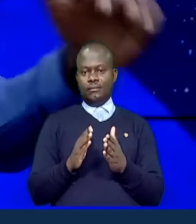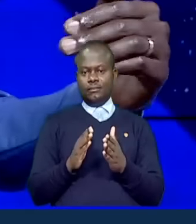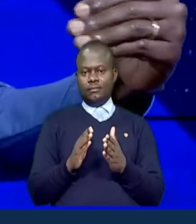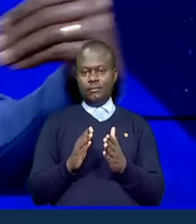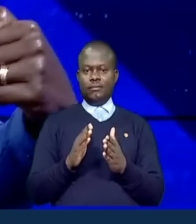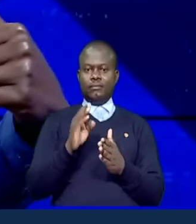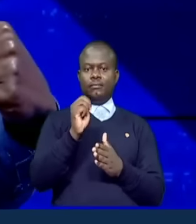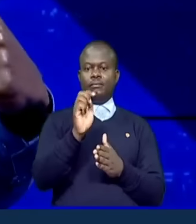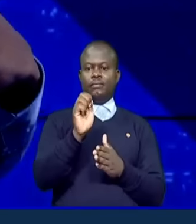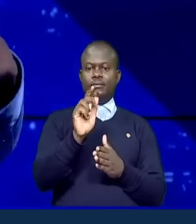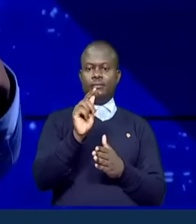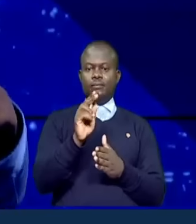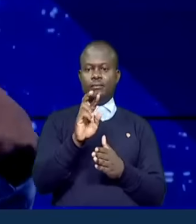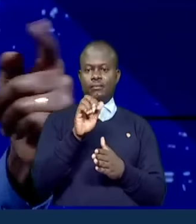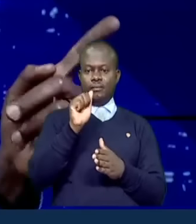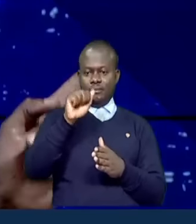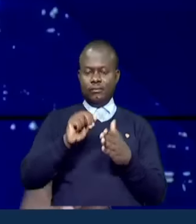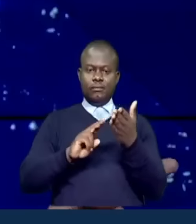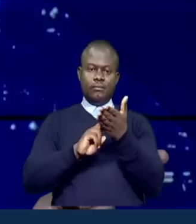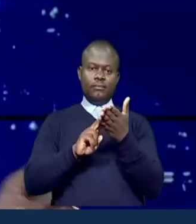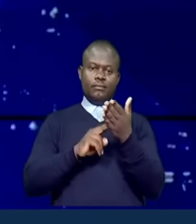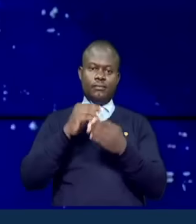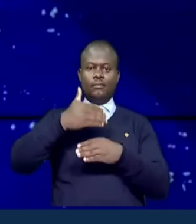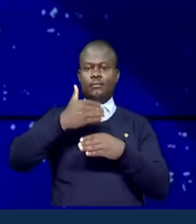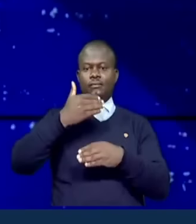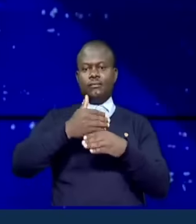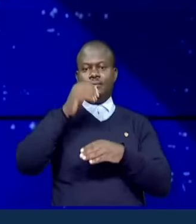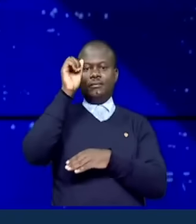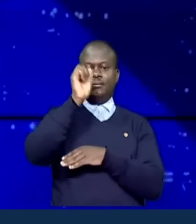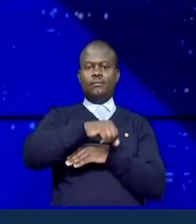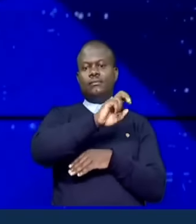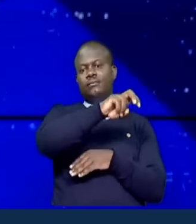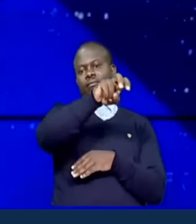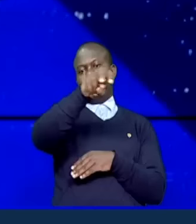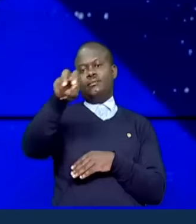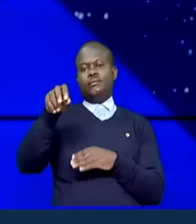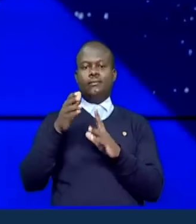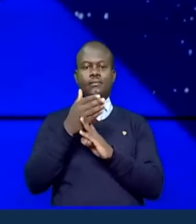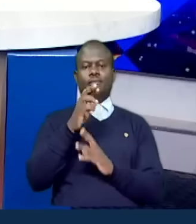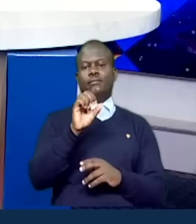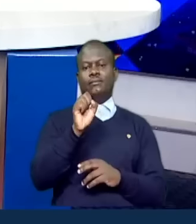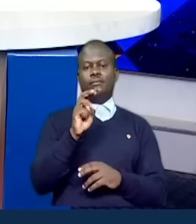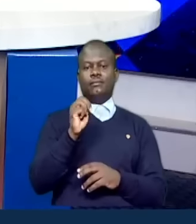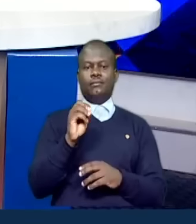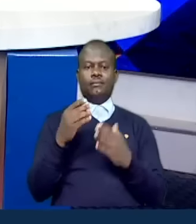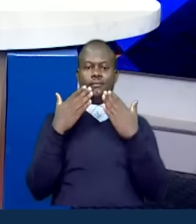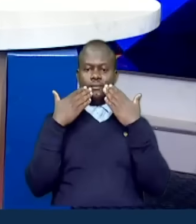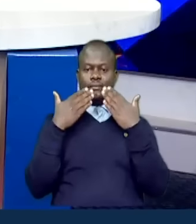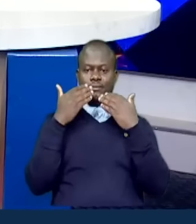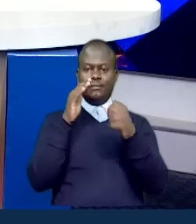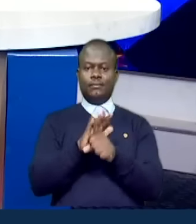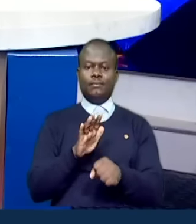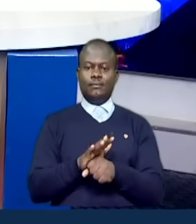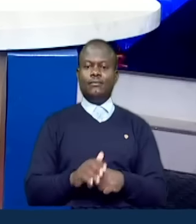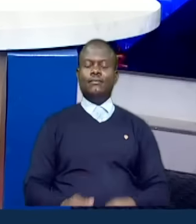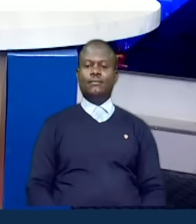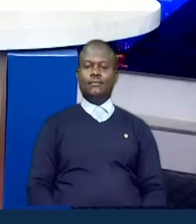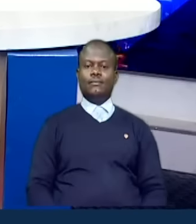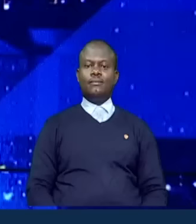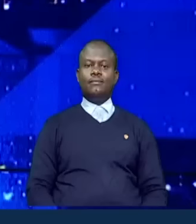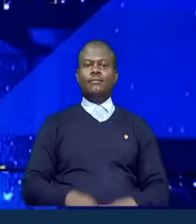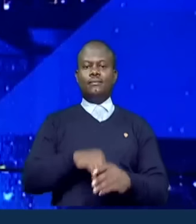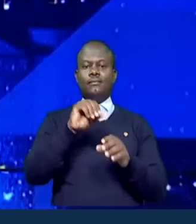za mutukura n'ahandi bashobora gukoresha umupaka kurusha kuzenguruka ngo unyure rusumo ariho kure reka ngushimire Pasco buhoro murakoze cyane